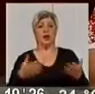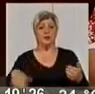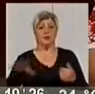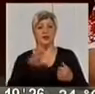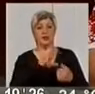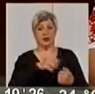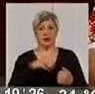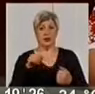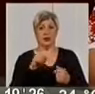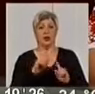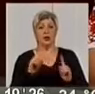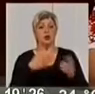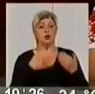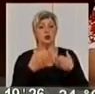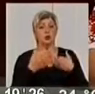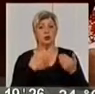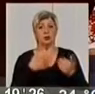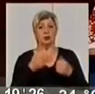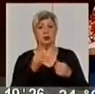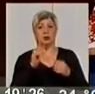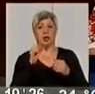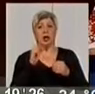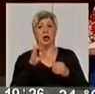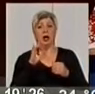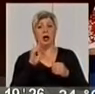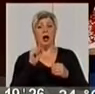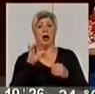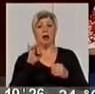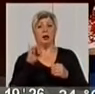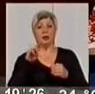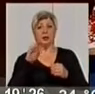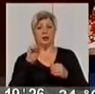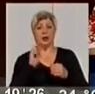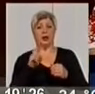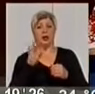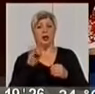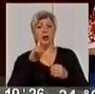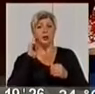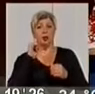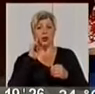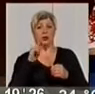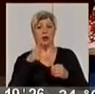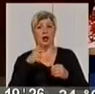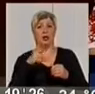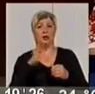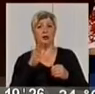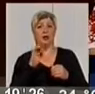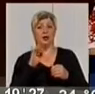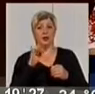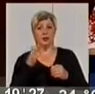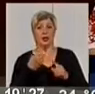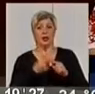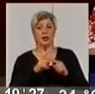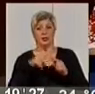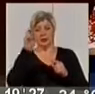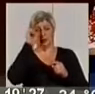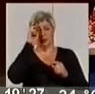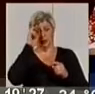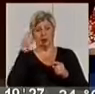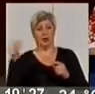Абсолютно. Що стосується Артеку і Молодої гвардії, це державні заклади, які фінансуються з